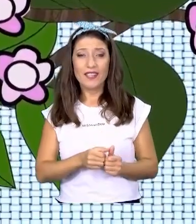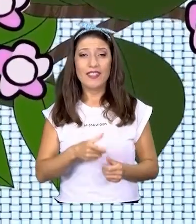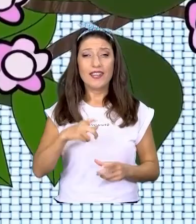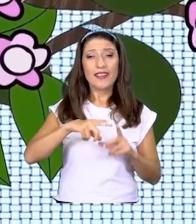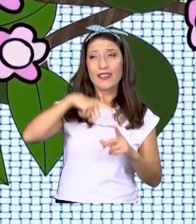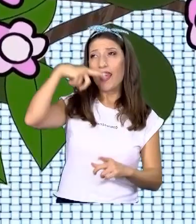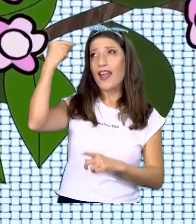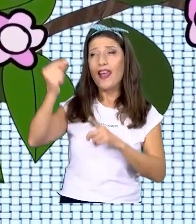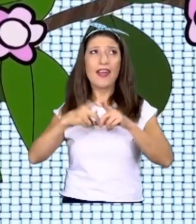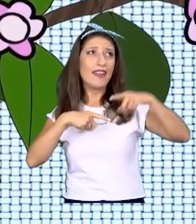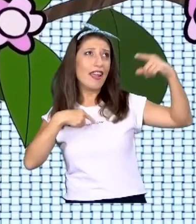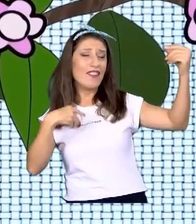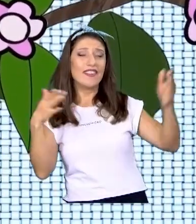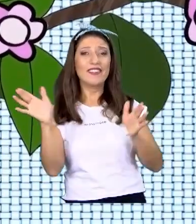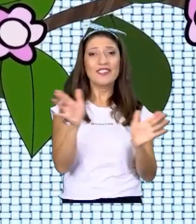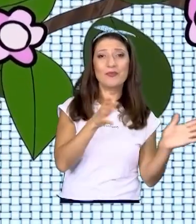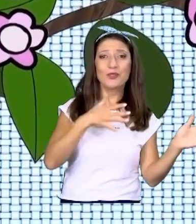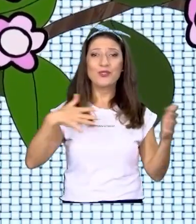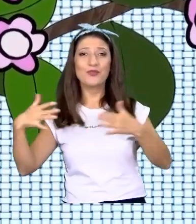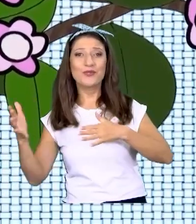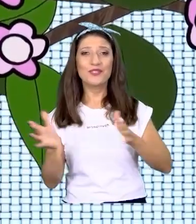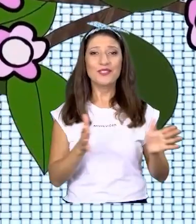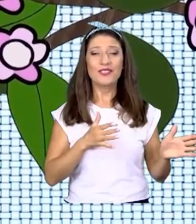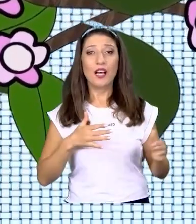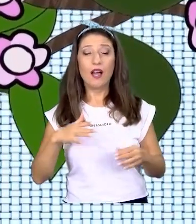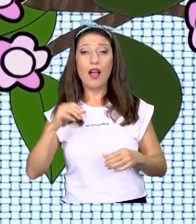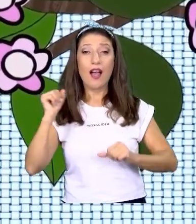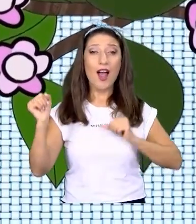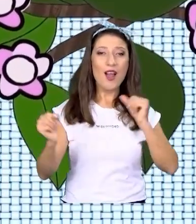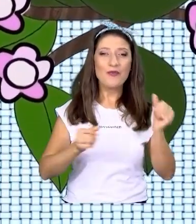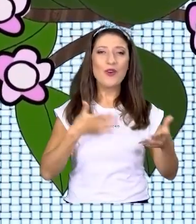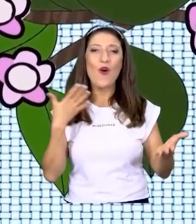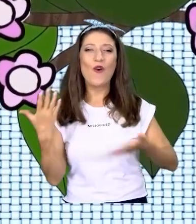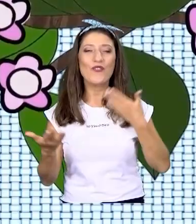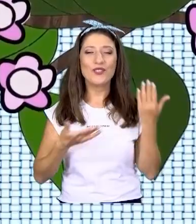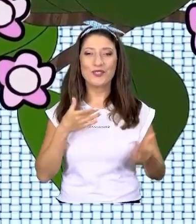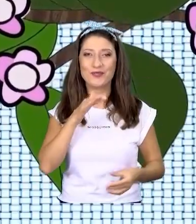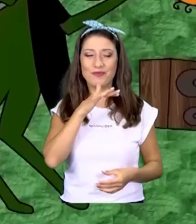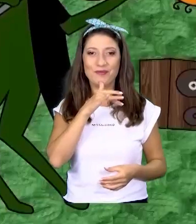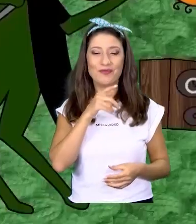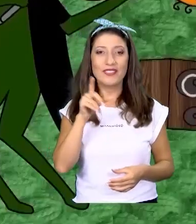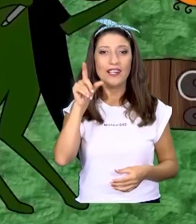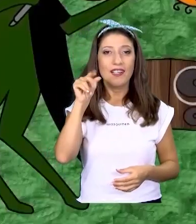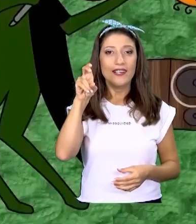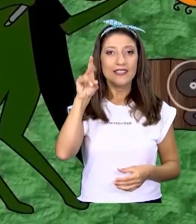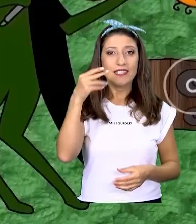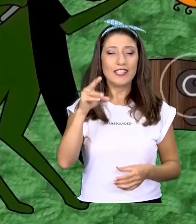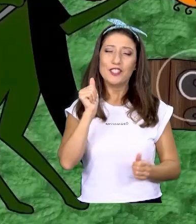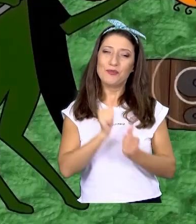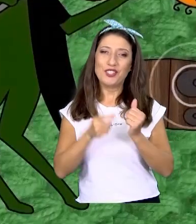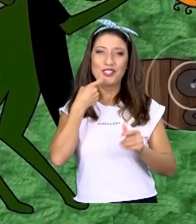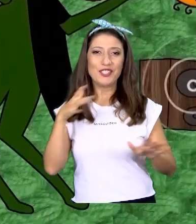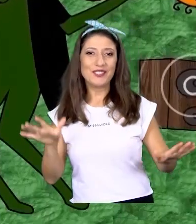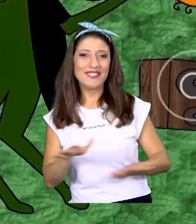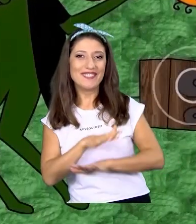խիտ տերևներ տեն մեղմ ծպում, պչում է երբ զեպյուրը զով, ու ծղրիտնեն են